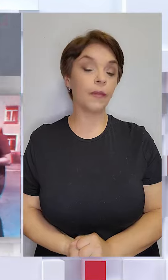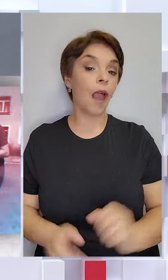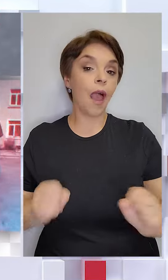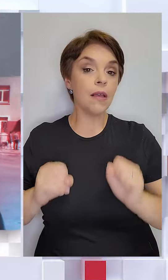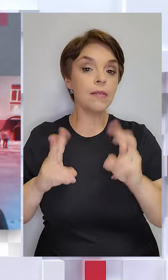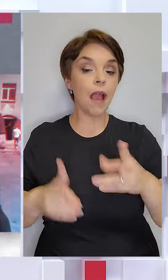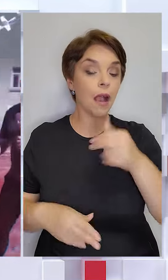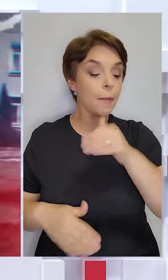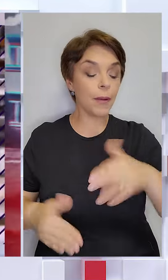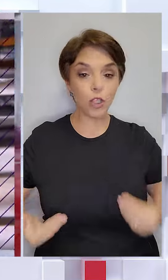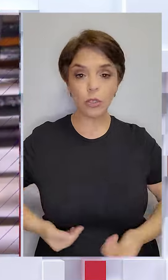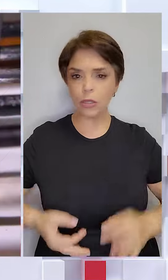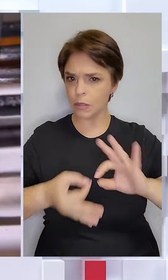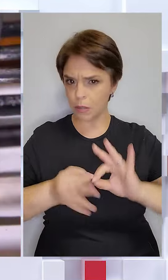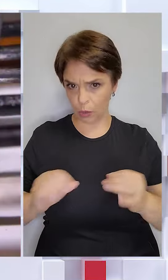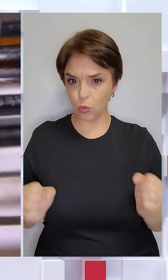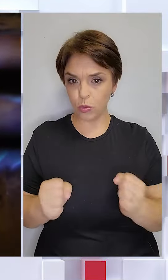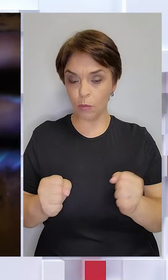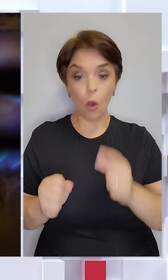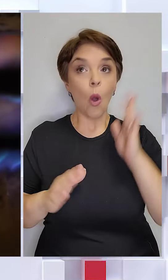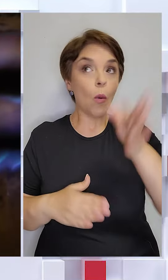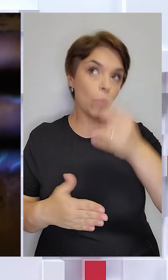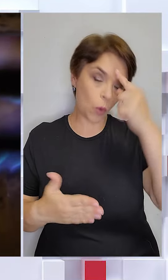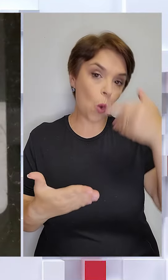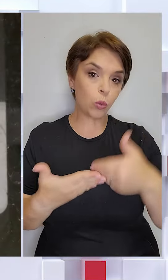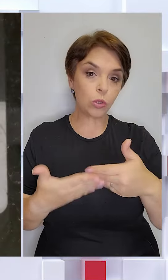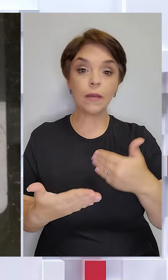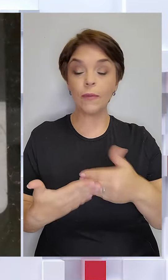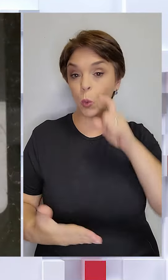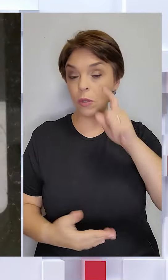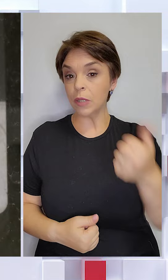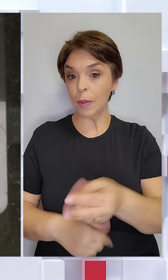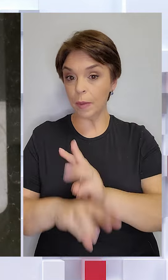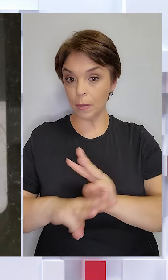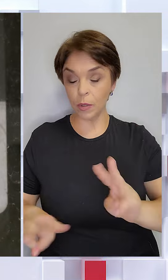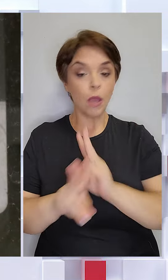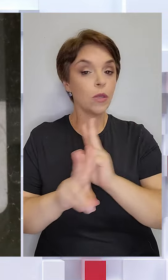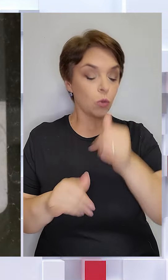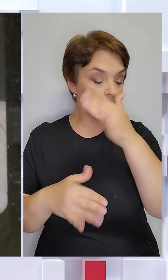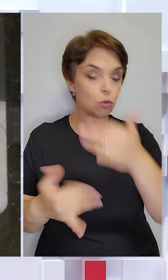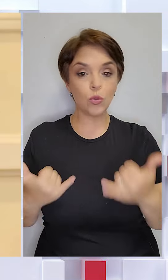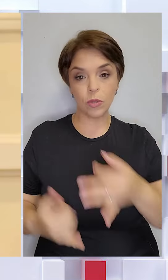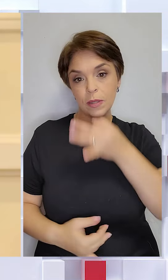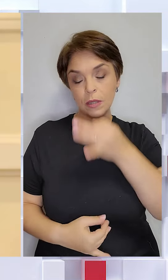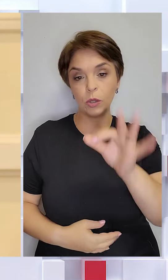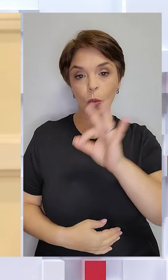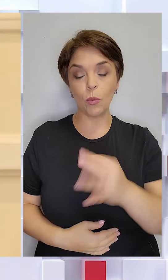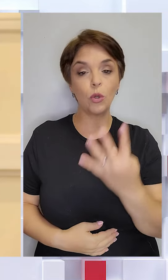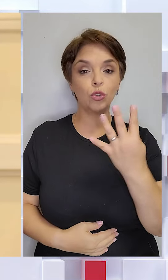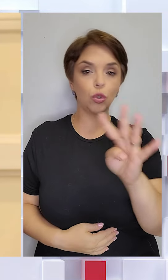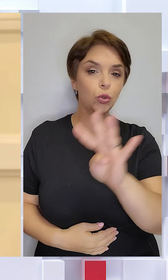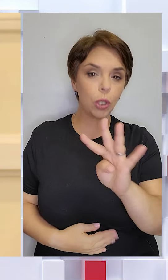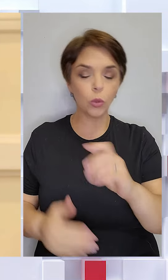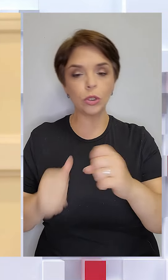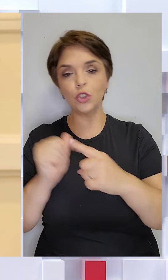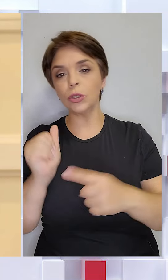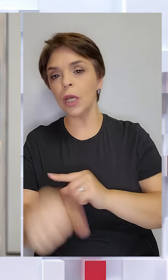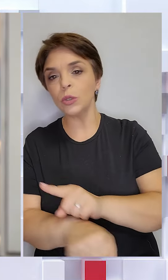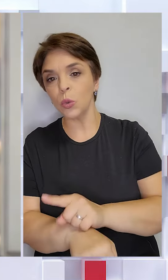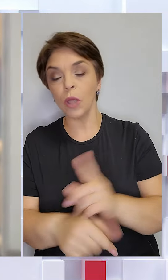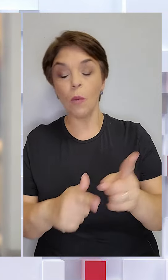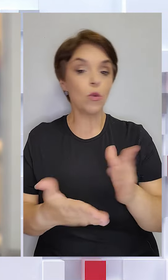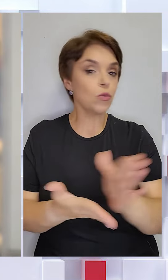Як пережити складну зиму? Прогнози від українського прем'єр-міністра. Ніхто не може сьогодні сказати про 4 години, 16